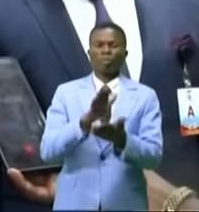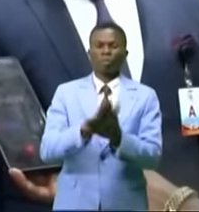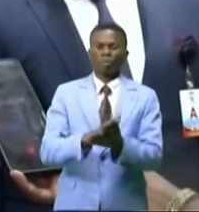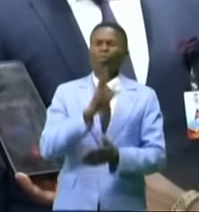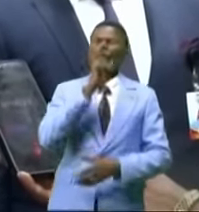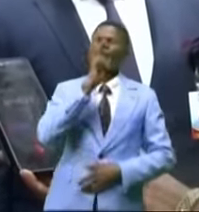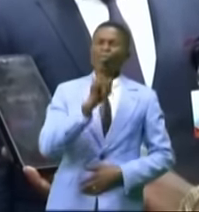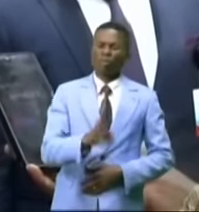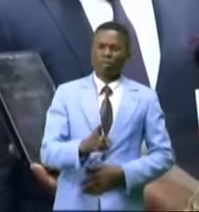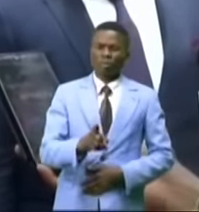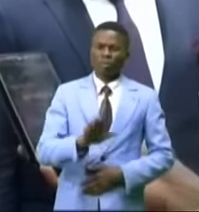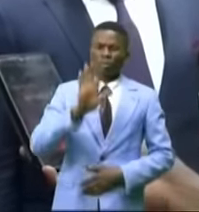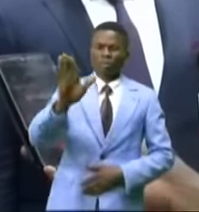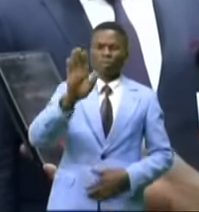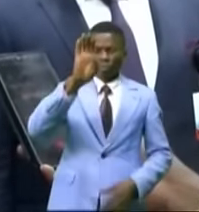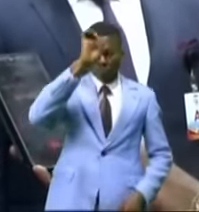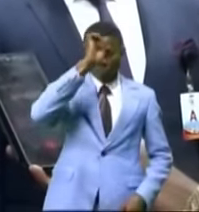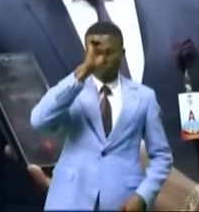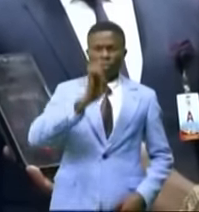sincèrement son Excellence